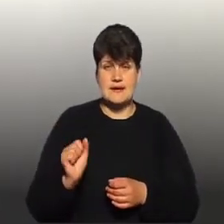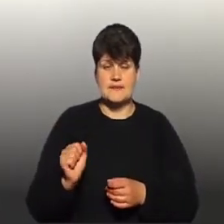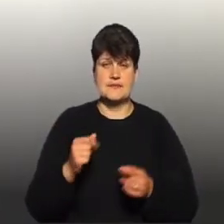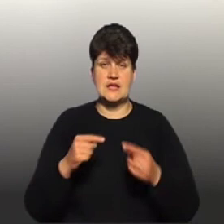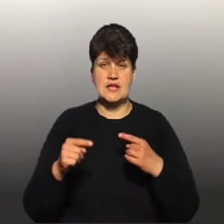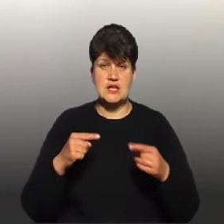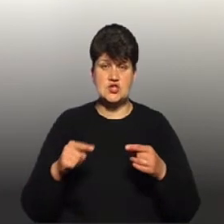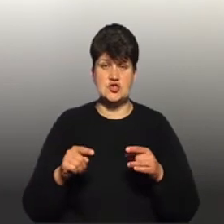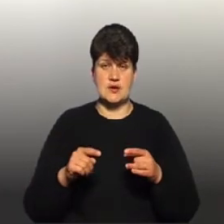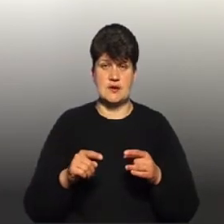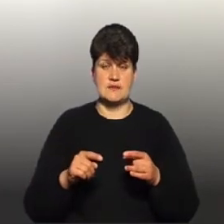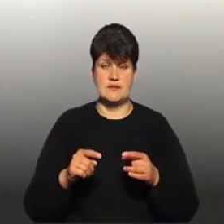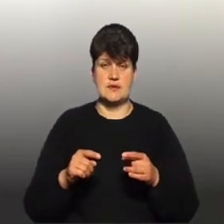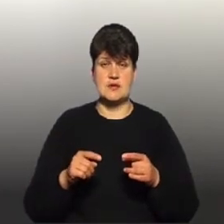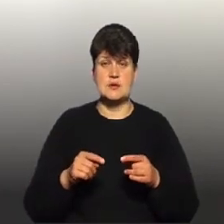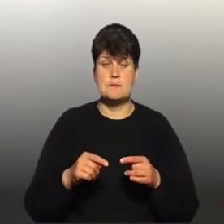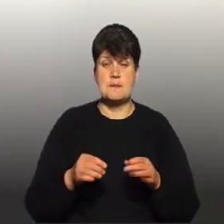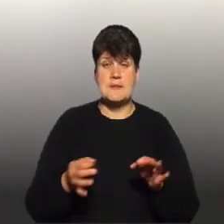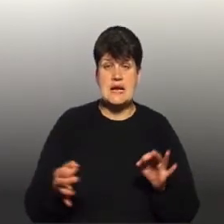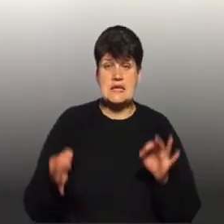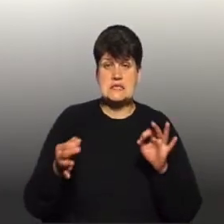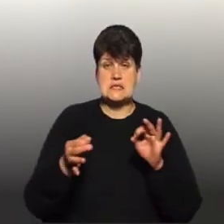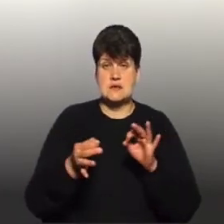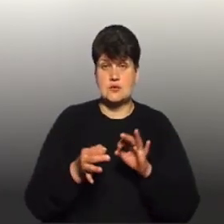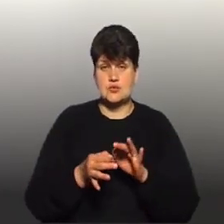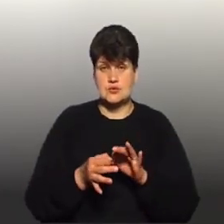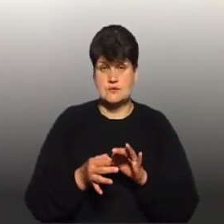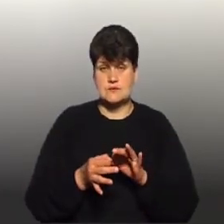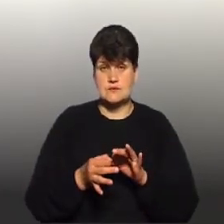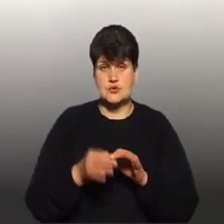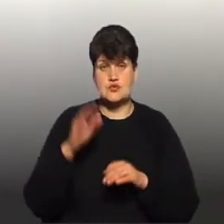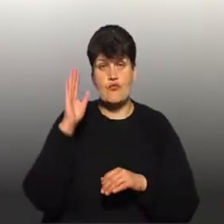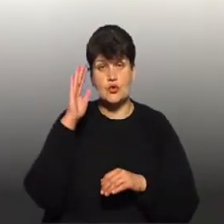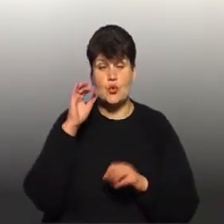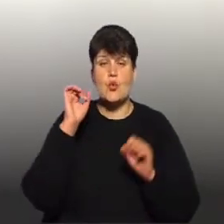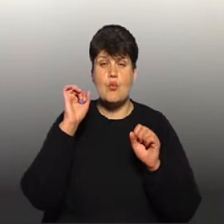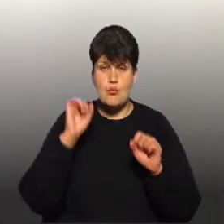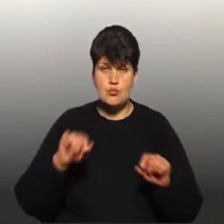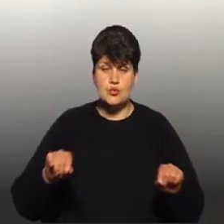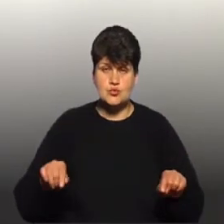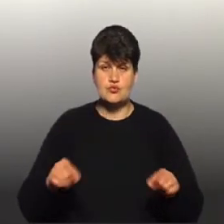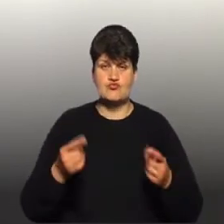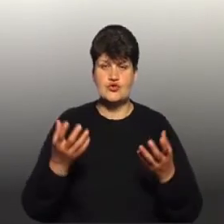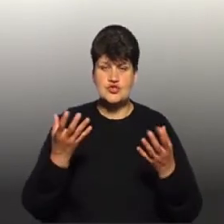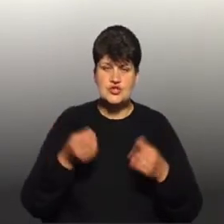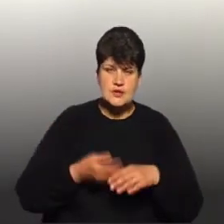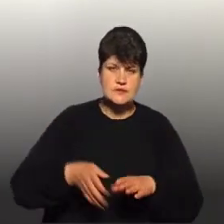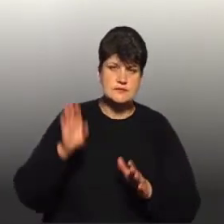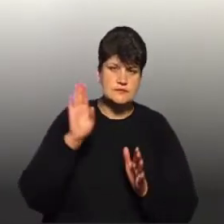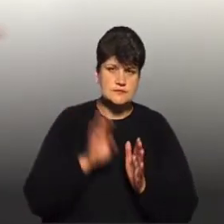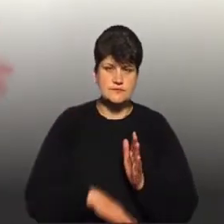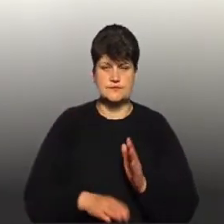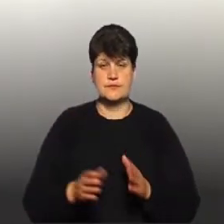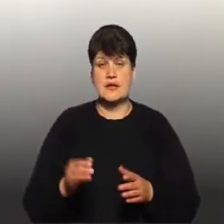елементів при залученні сполученні з водою можуть утворювати більш складніші сполуки. І звичайно, що